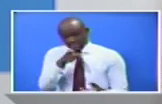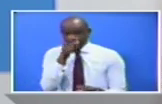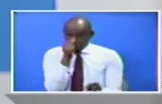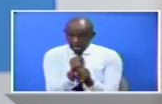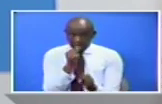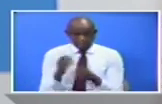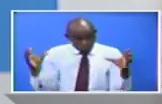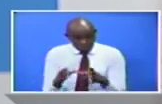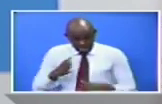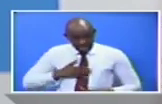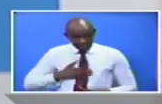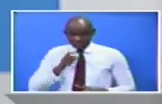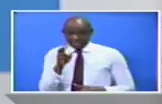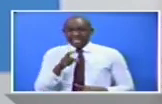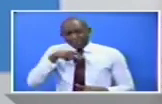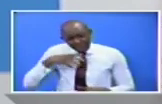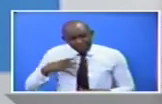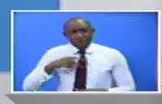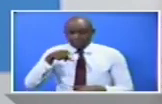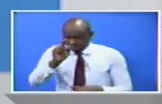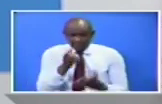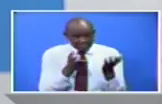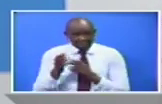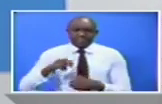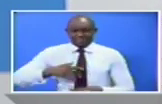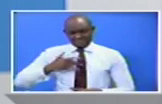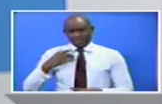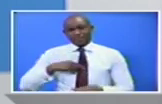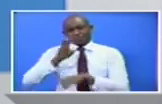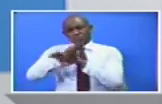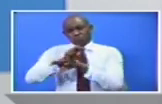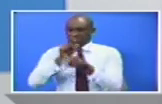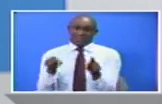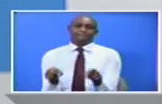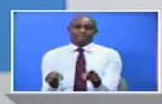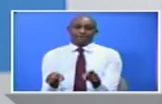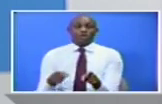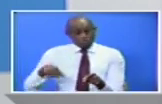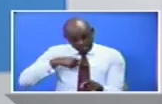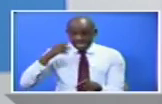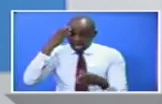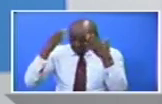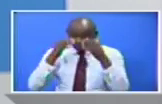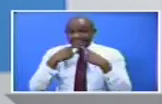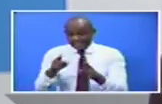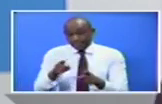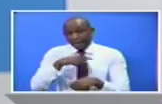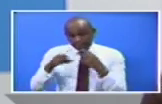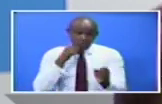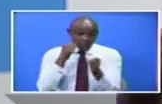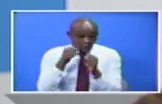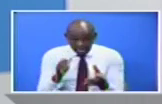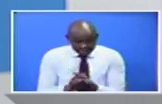yenye wanaona ni kama wako intimidated sana. Sasa huwa tunawahamasisha kuhusu pia mambo ya